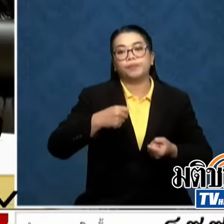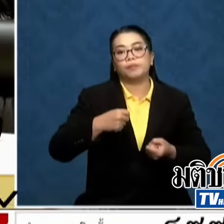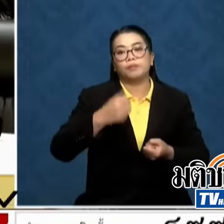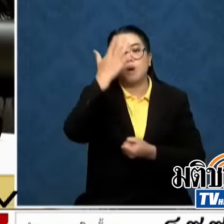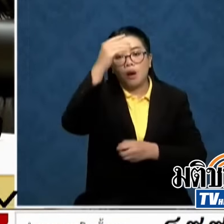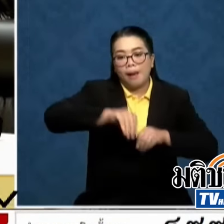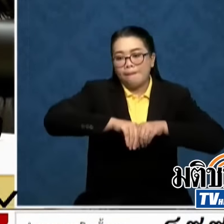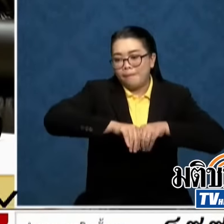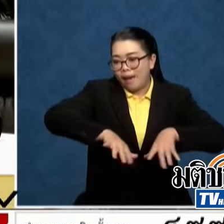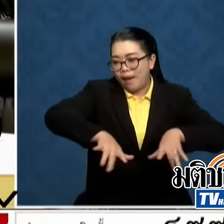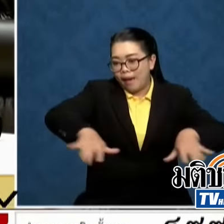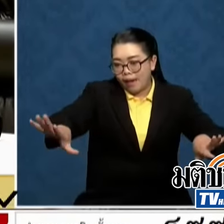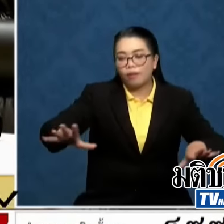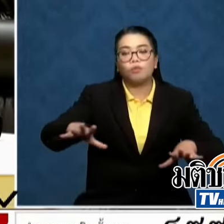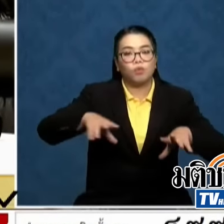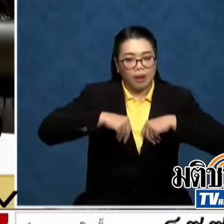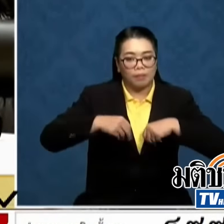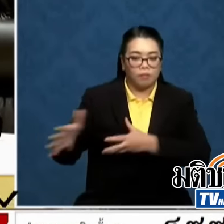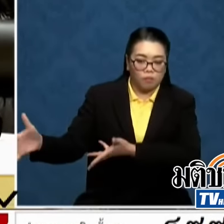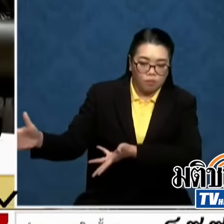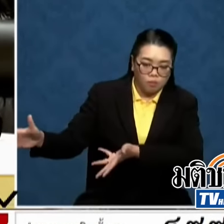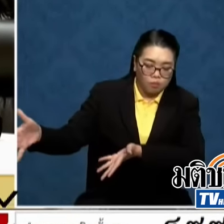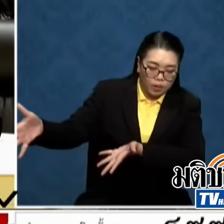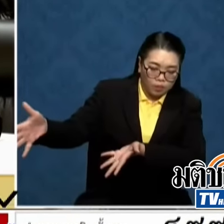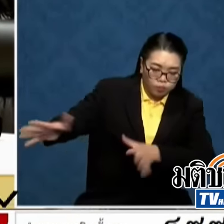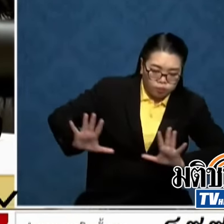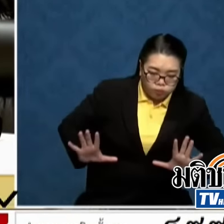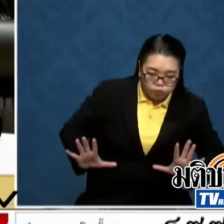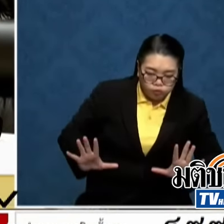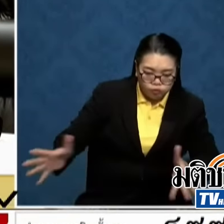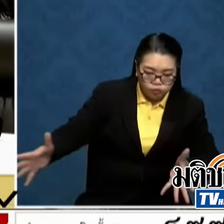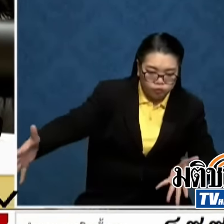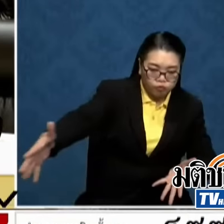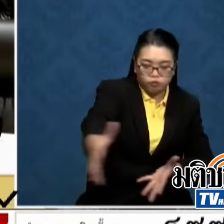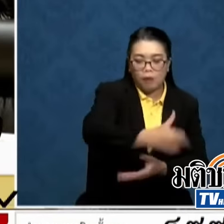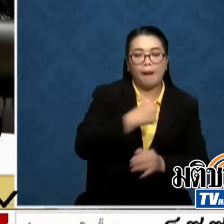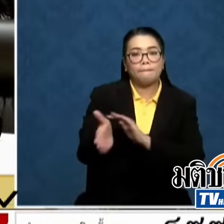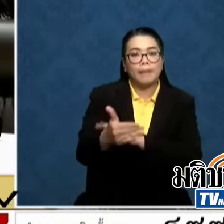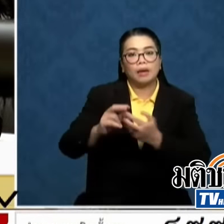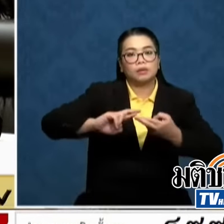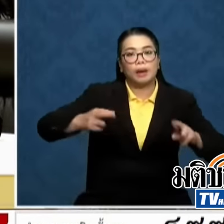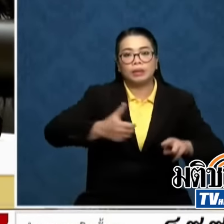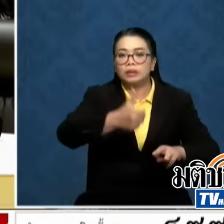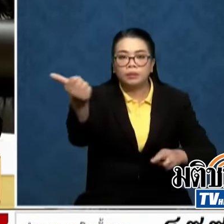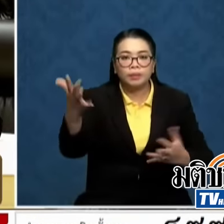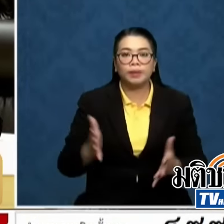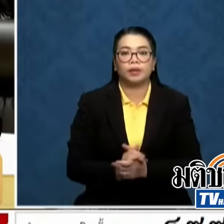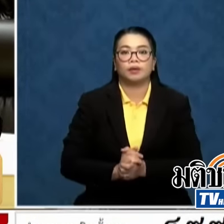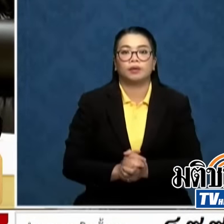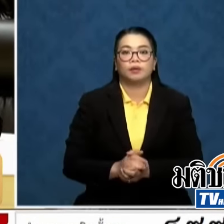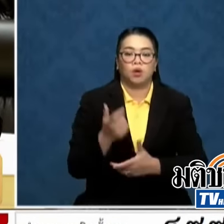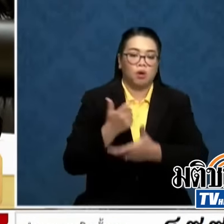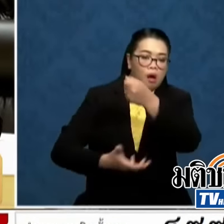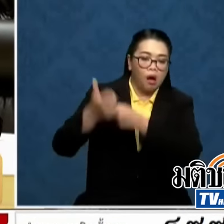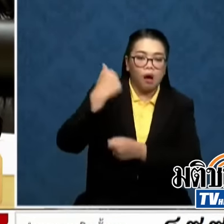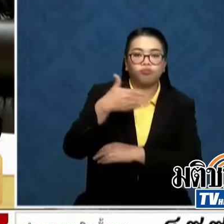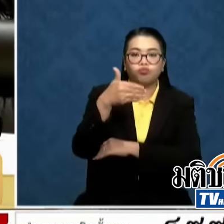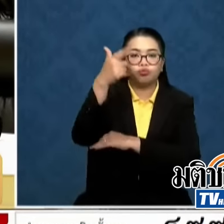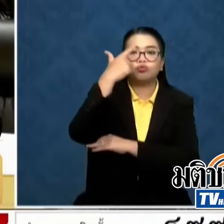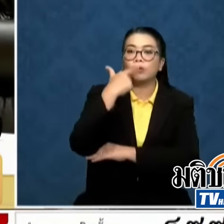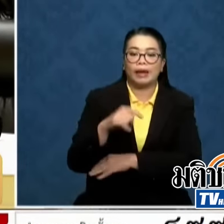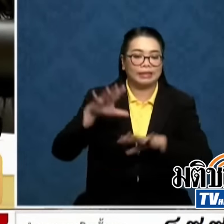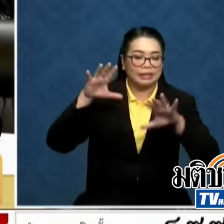มันระบาดไปเป็นวงกว้างแล้วในน้ำไม่มีปลาสายพันธุ์อื่นแล้วอันนี้ท่านชักธงแดงเลยจับ